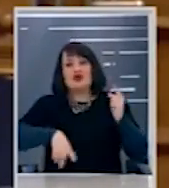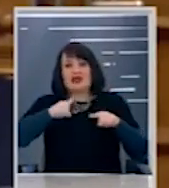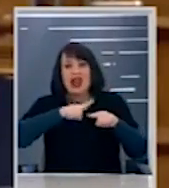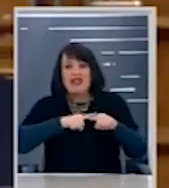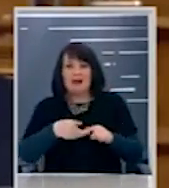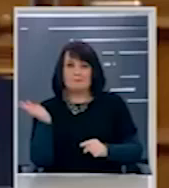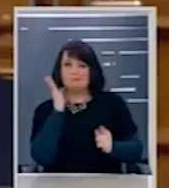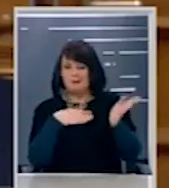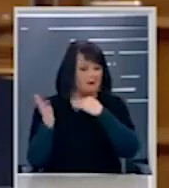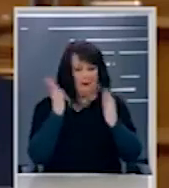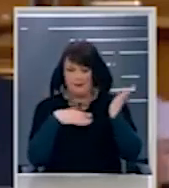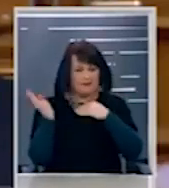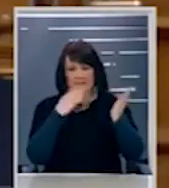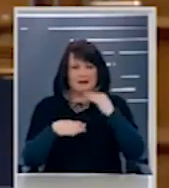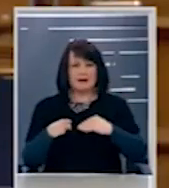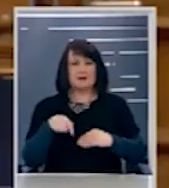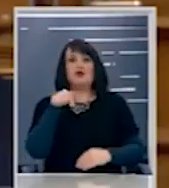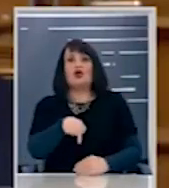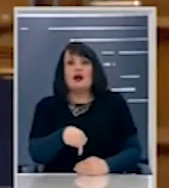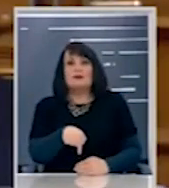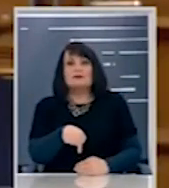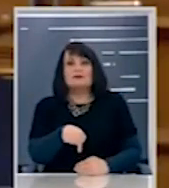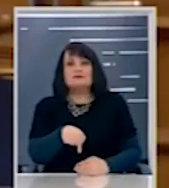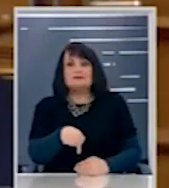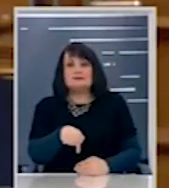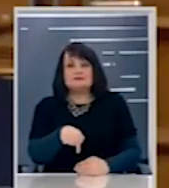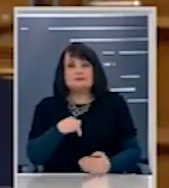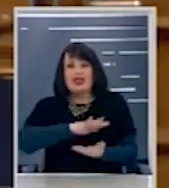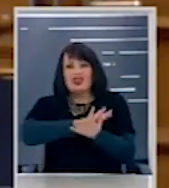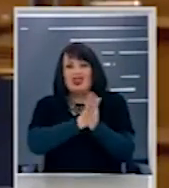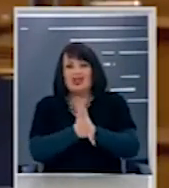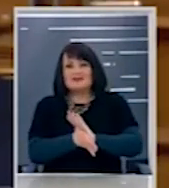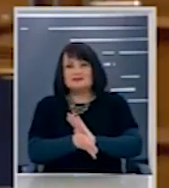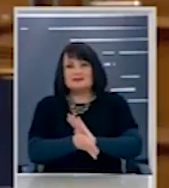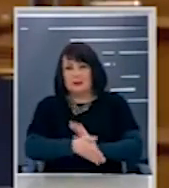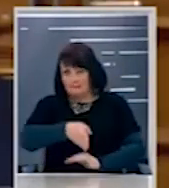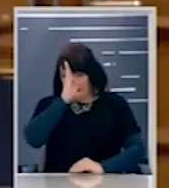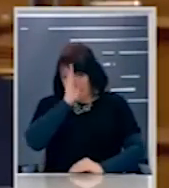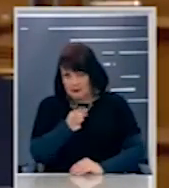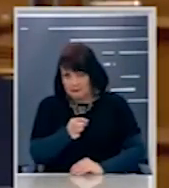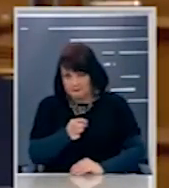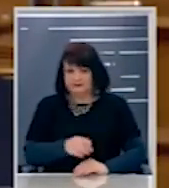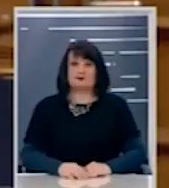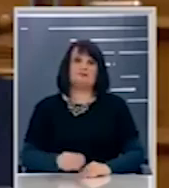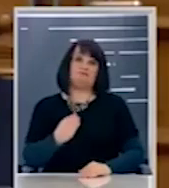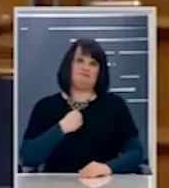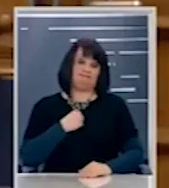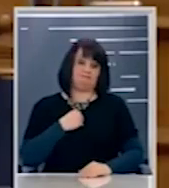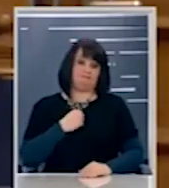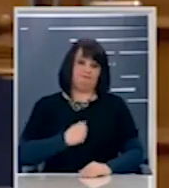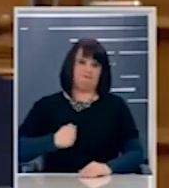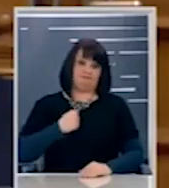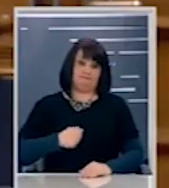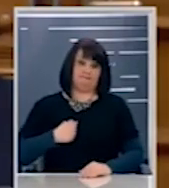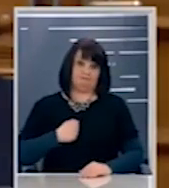τώρα λοιπόν πάθανε στραπάτσο. Λυπάμαι πολύ λοιπόν που δεν καταλαβαίνουν. Εγώ θα τους ζητήσω και θα